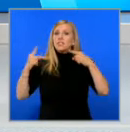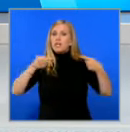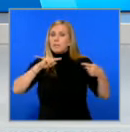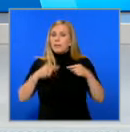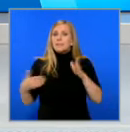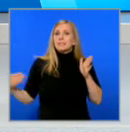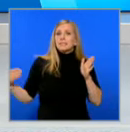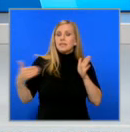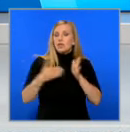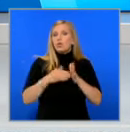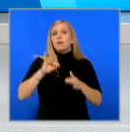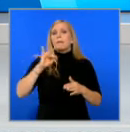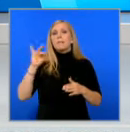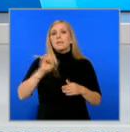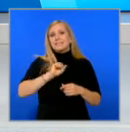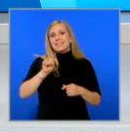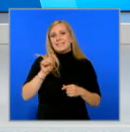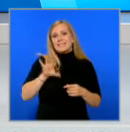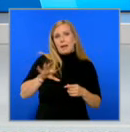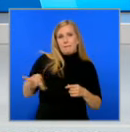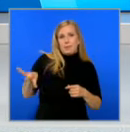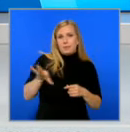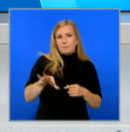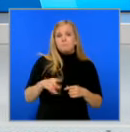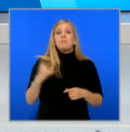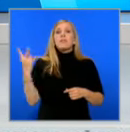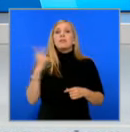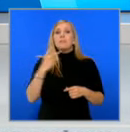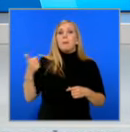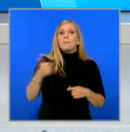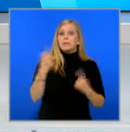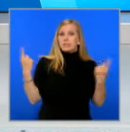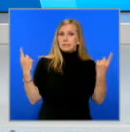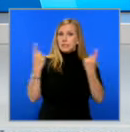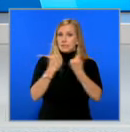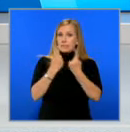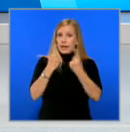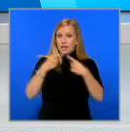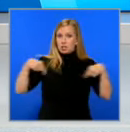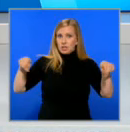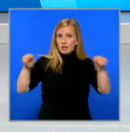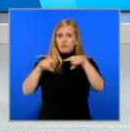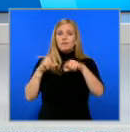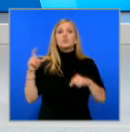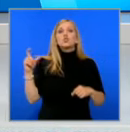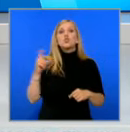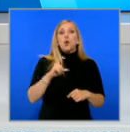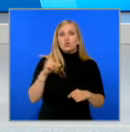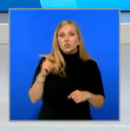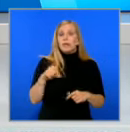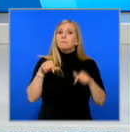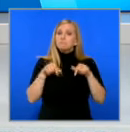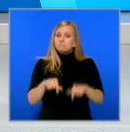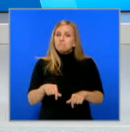империализма и запада ким чен ун и владимир путин се срещнаха на космодрома восточни разговаряха на